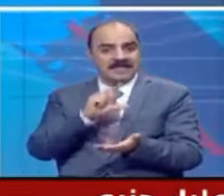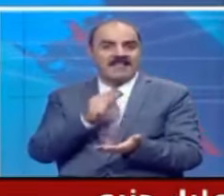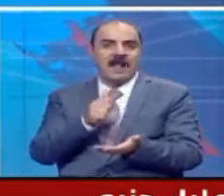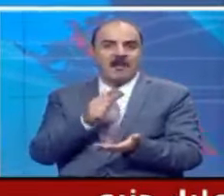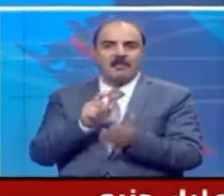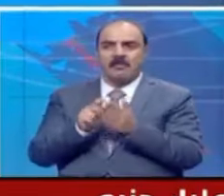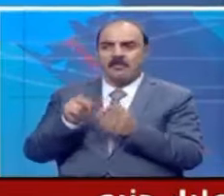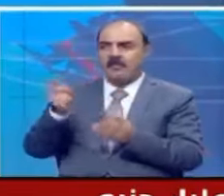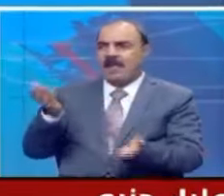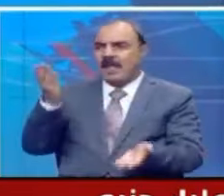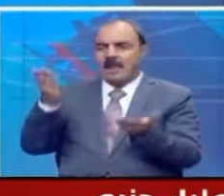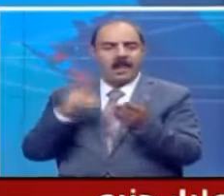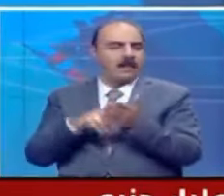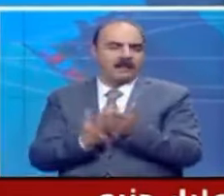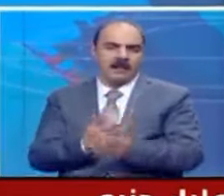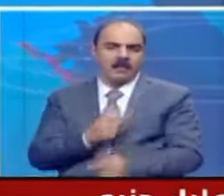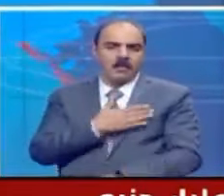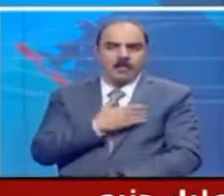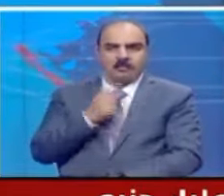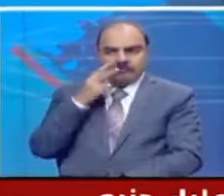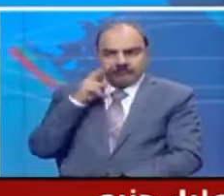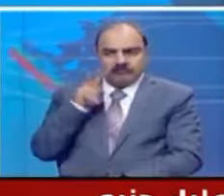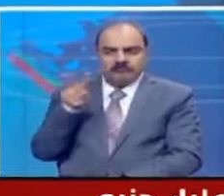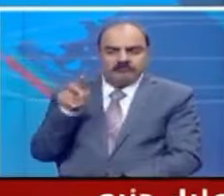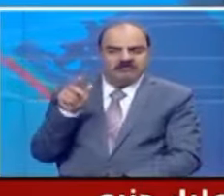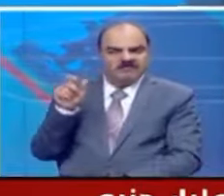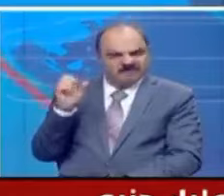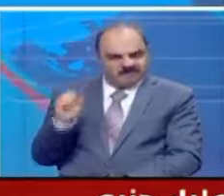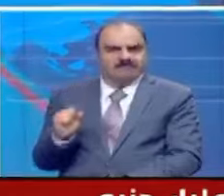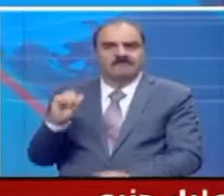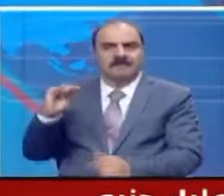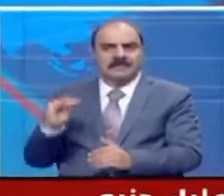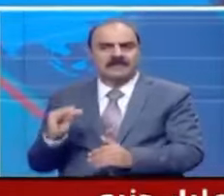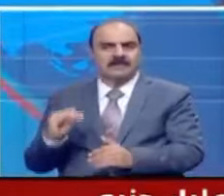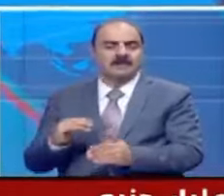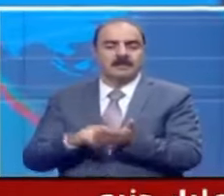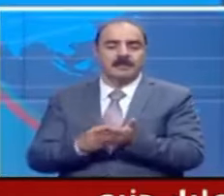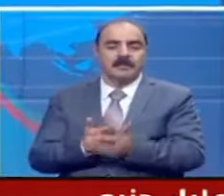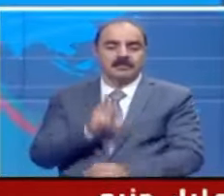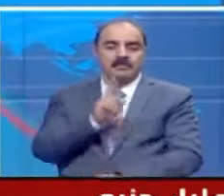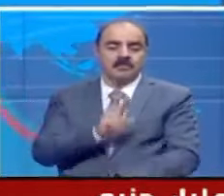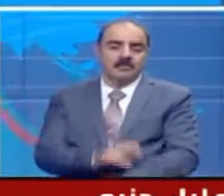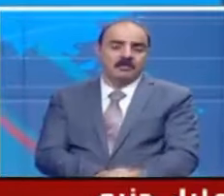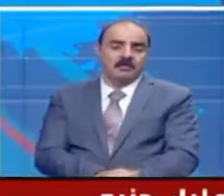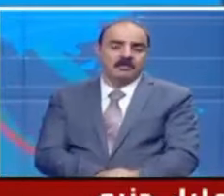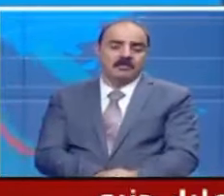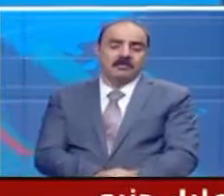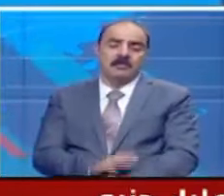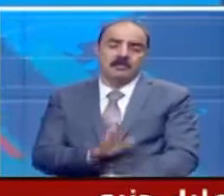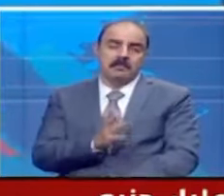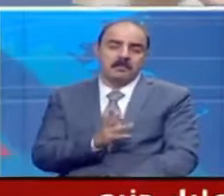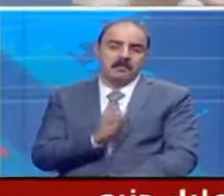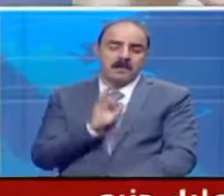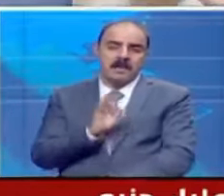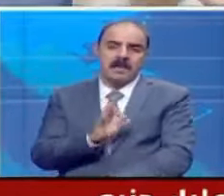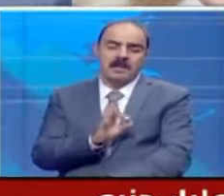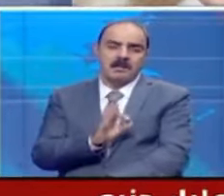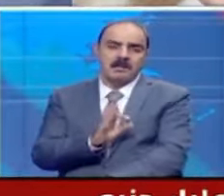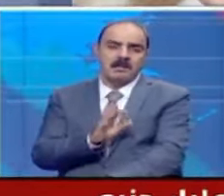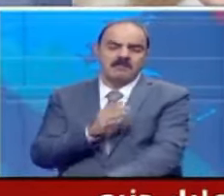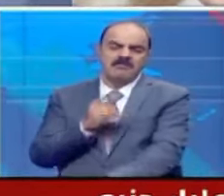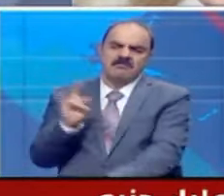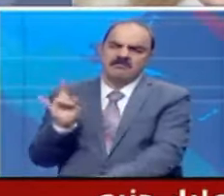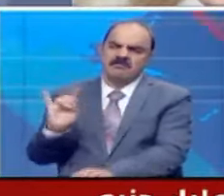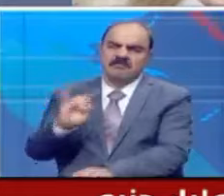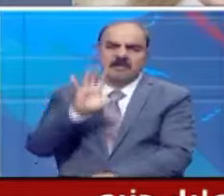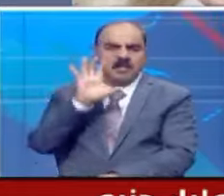ضبط الأسواق، وأعتقد أمر في غاية الأهمية. كيف تراه أستاذ محمد؟ يعني أنا في تصوري لابد من تفعيل الرقابة